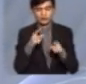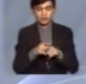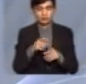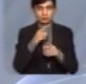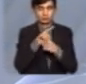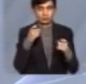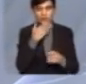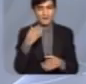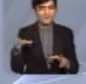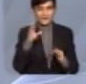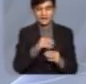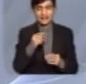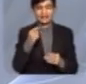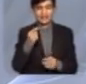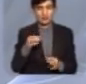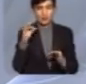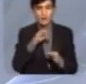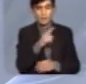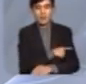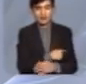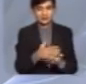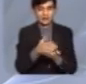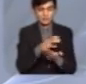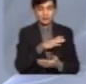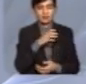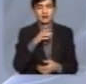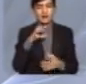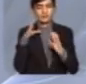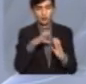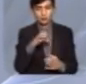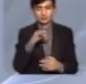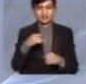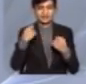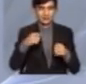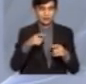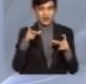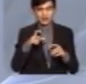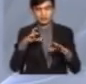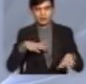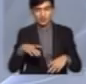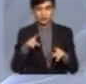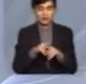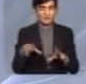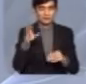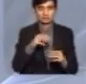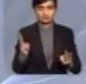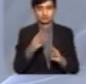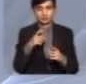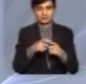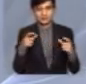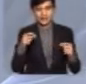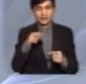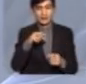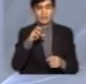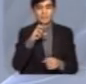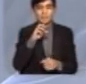со жгут все деньги собранные в больницах автобусах рынках и районах закрытых на карантин часть купюр все же